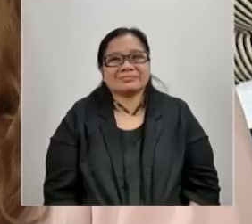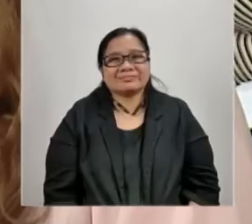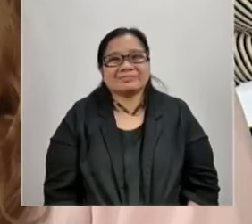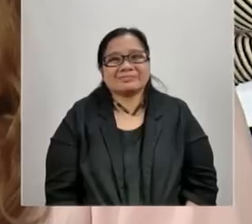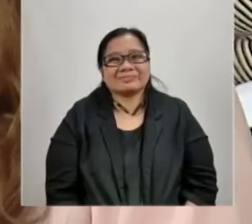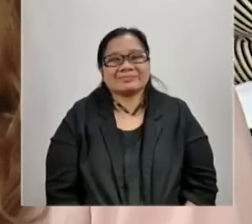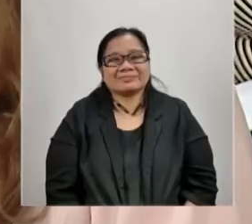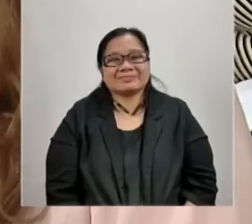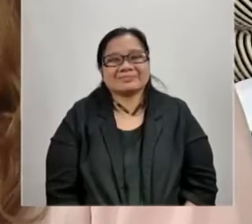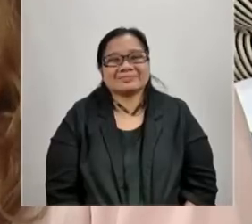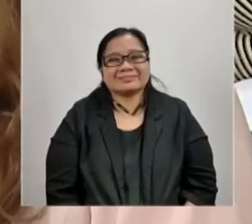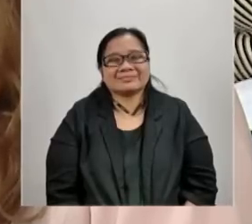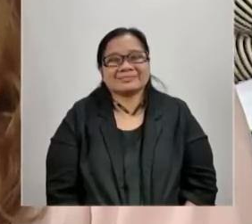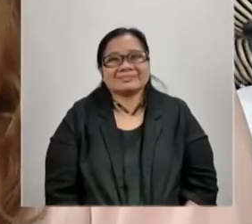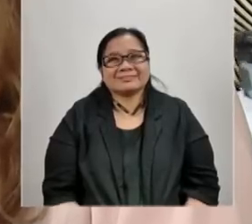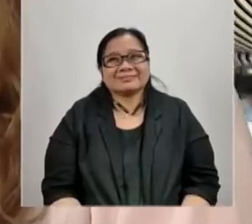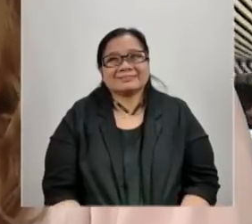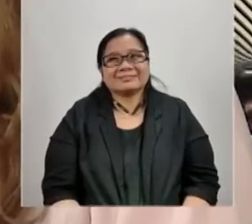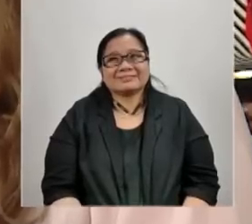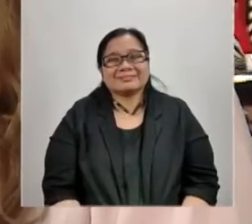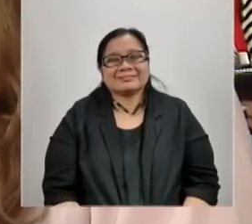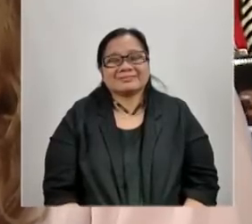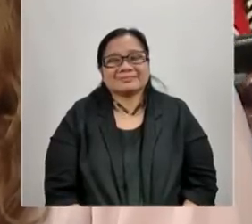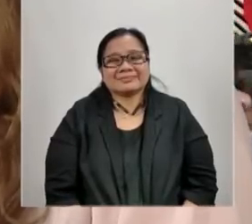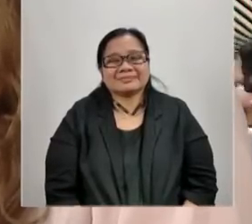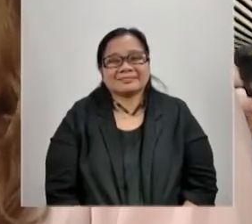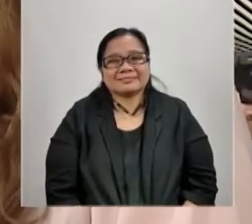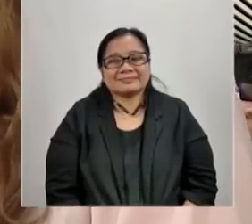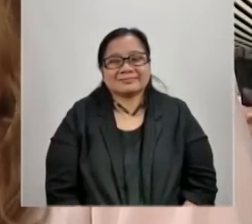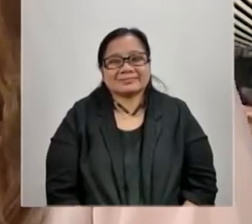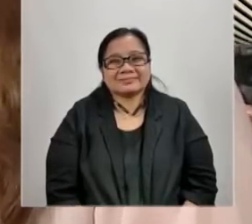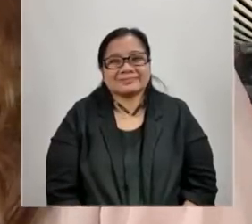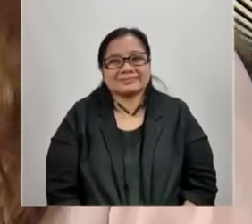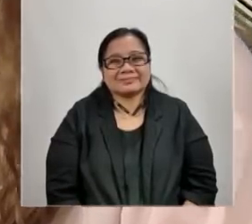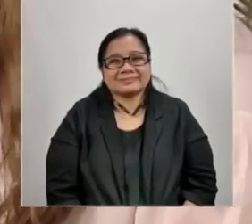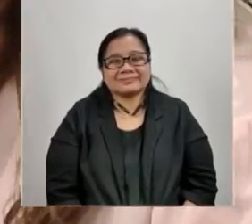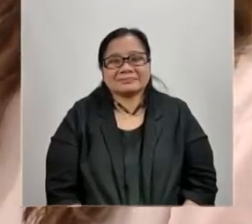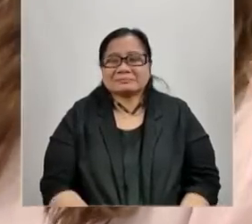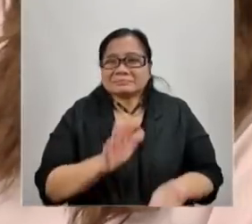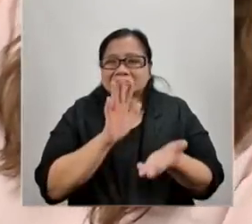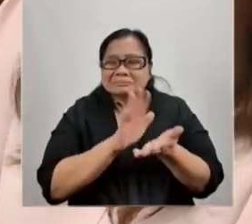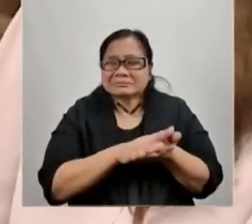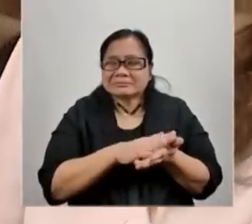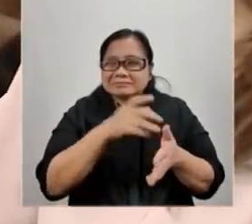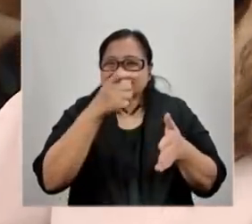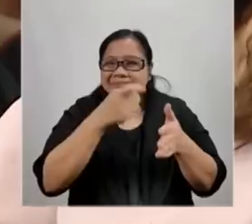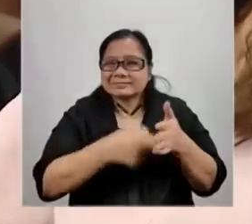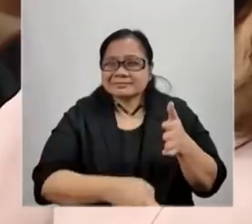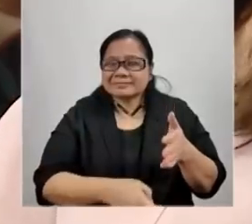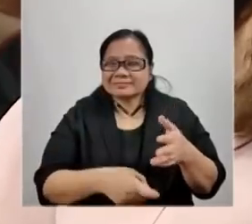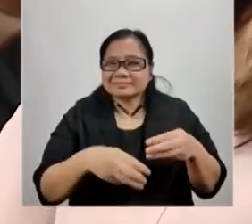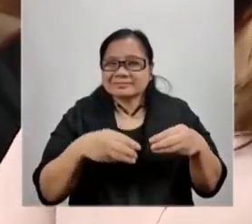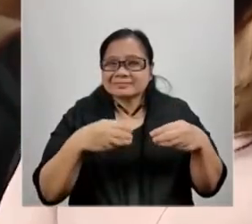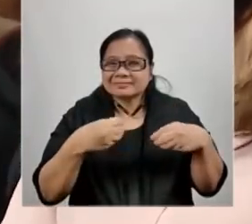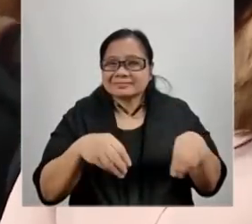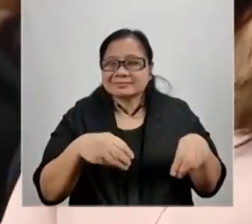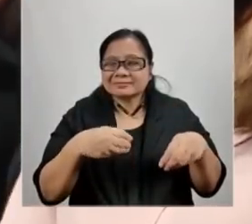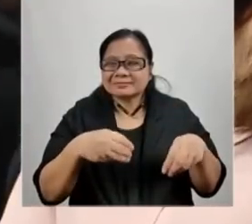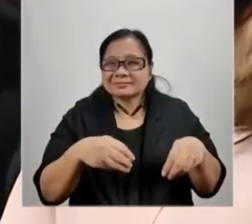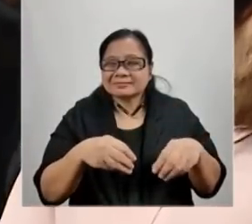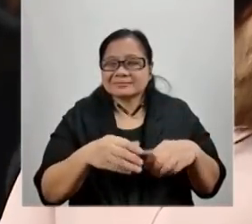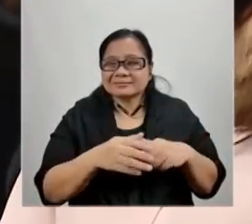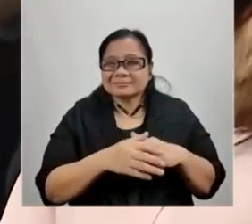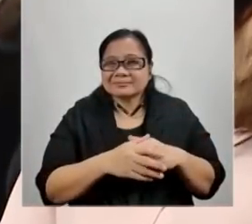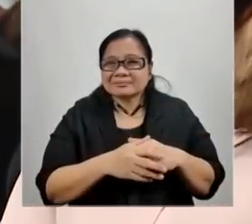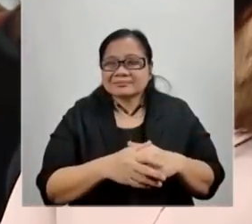yung supply ng sugar at kaya po mahal yung presyo sa market. Also, kung illegal po yung SRO,